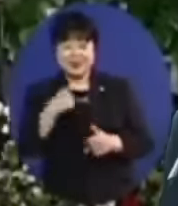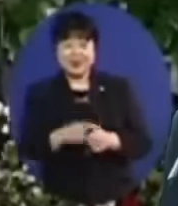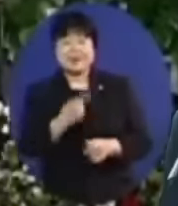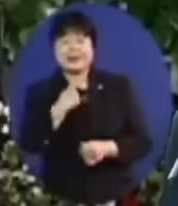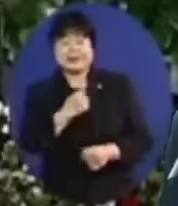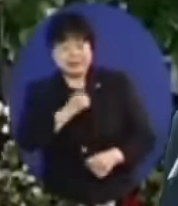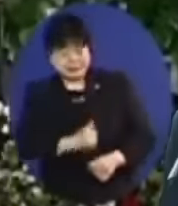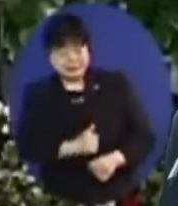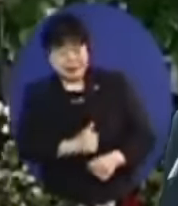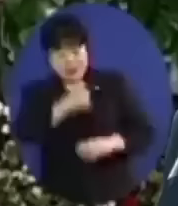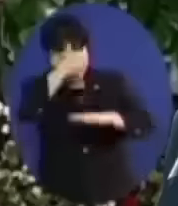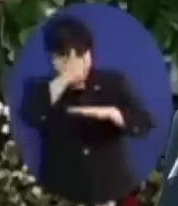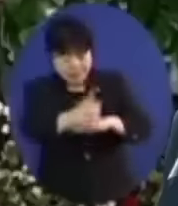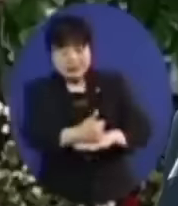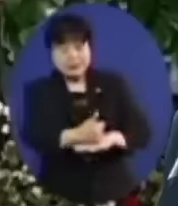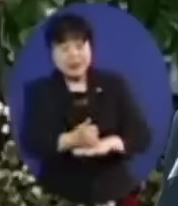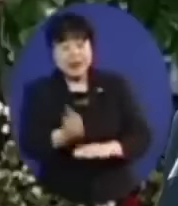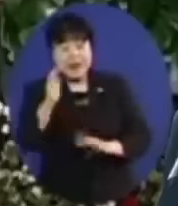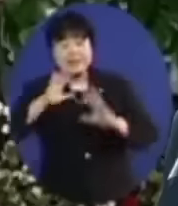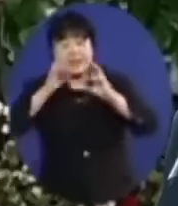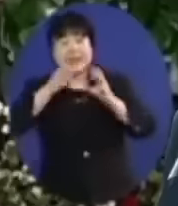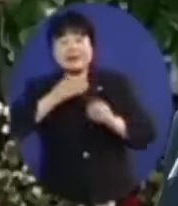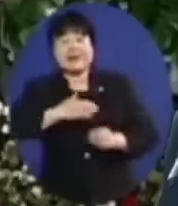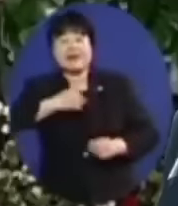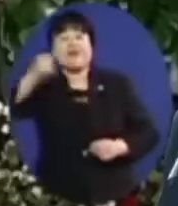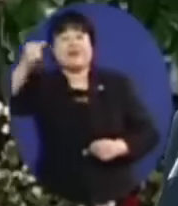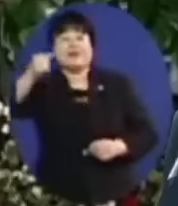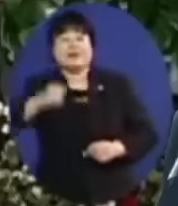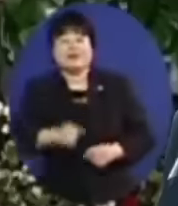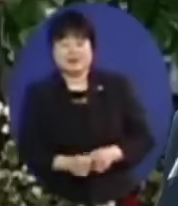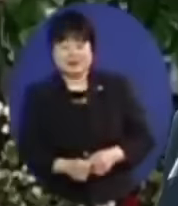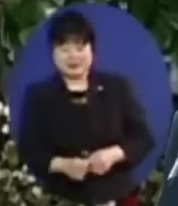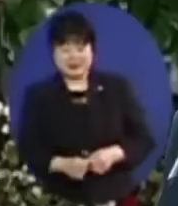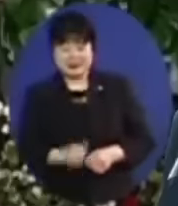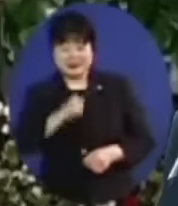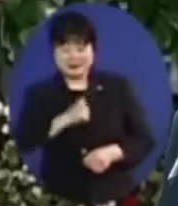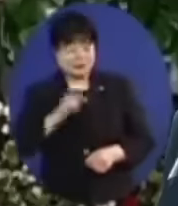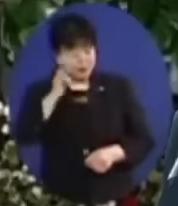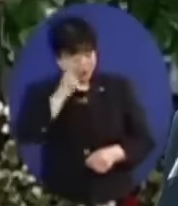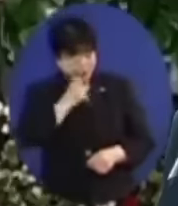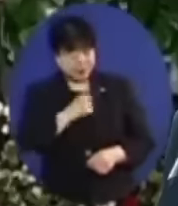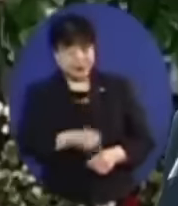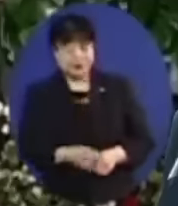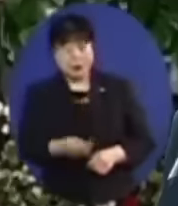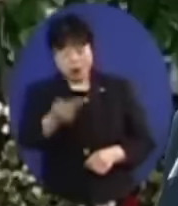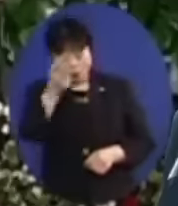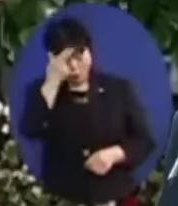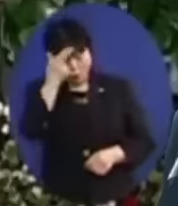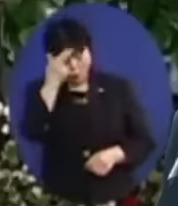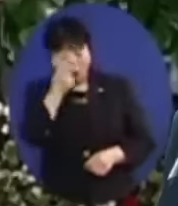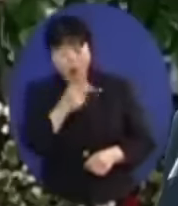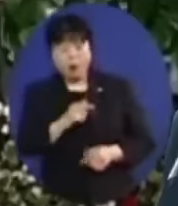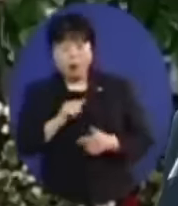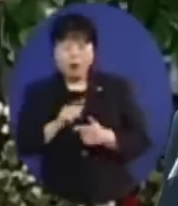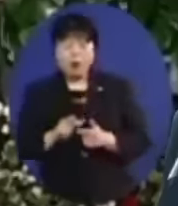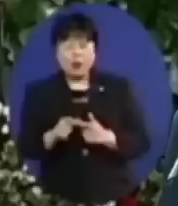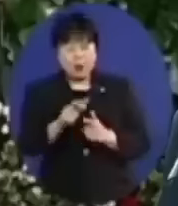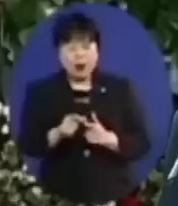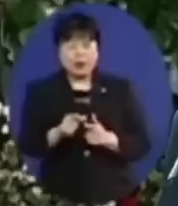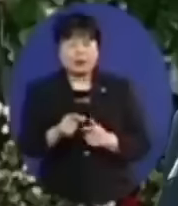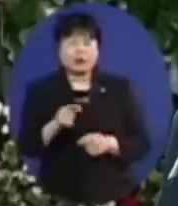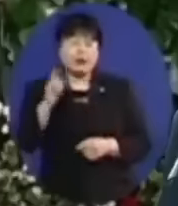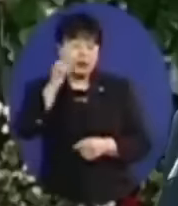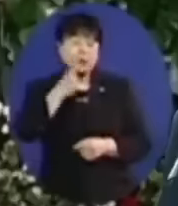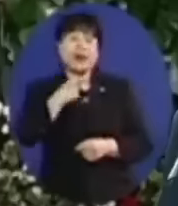것이지만 박해를 이겨나가는 것 참 힘듭니다. 그 다음 공고입니다. 형편이 처지가 곤란하고 고생스러운